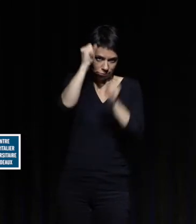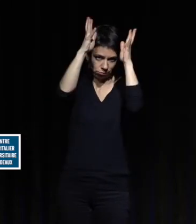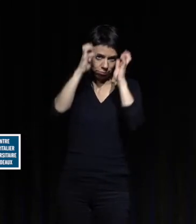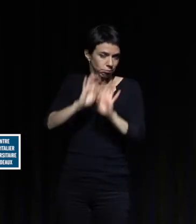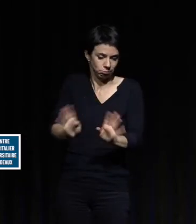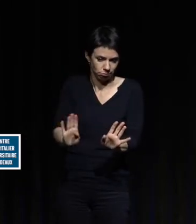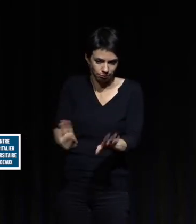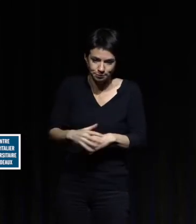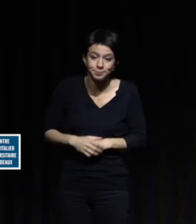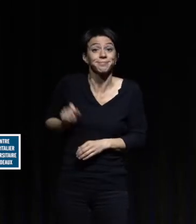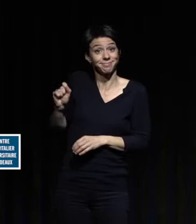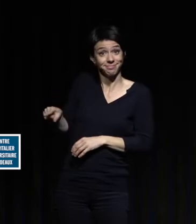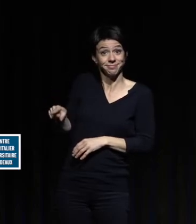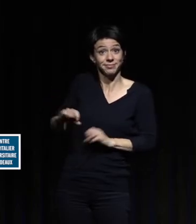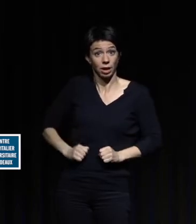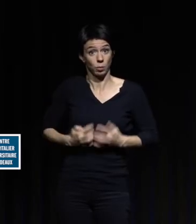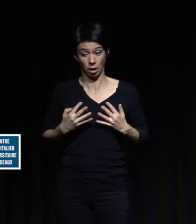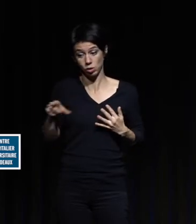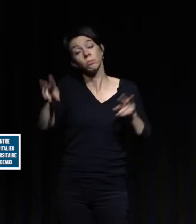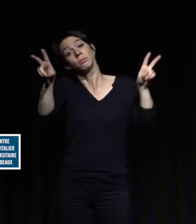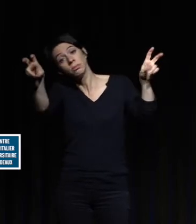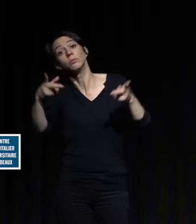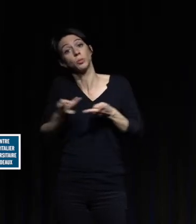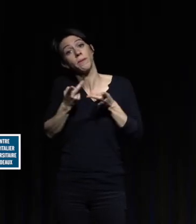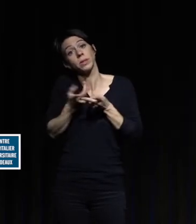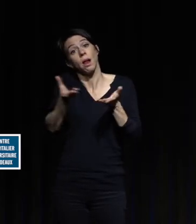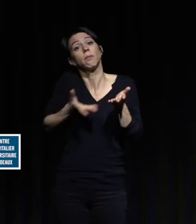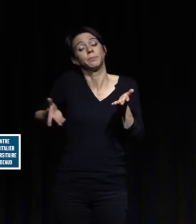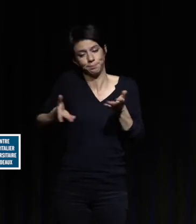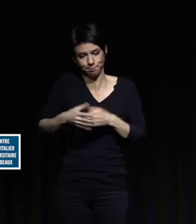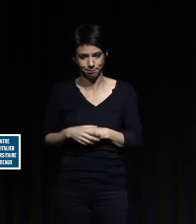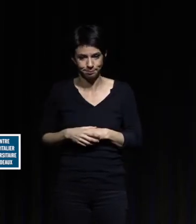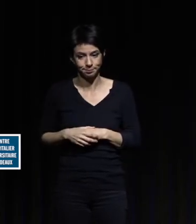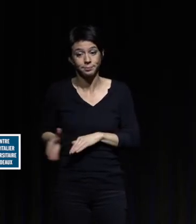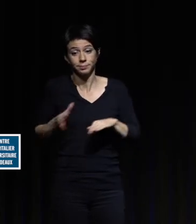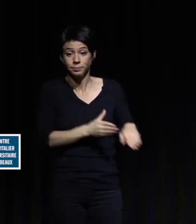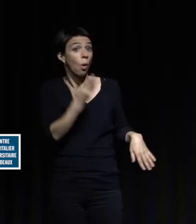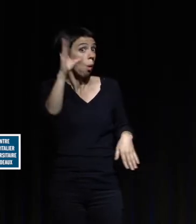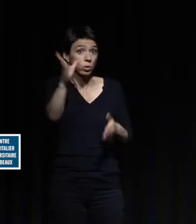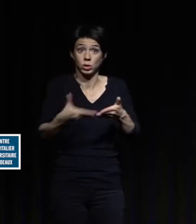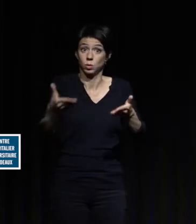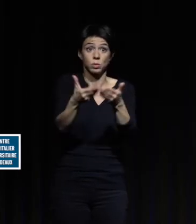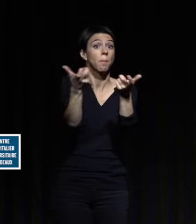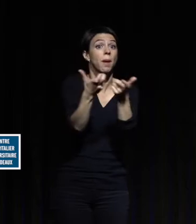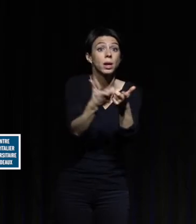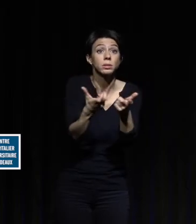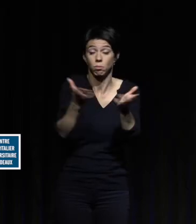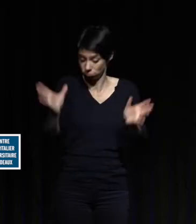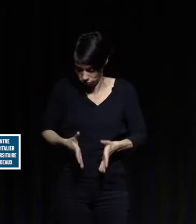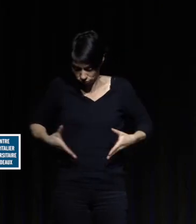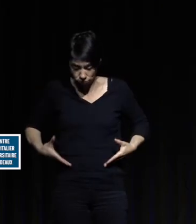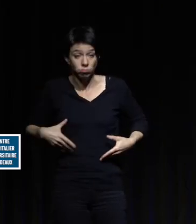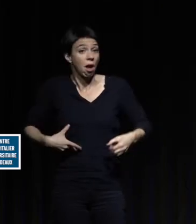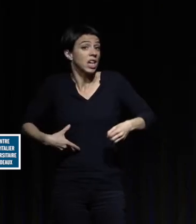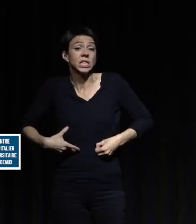l'endométriose. Ça, c'est une endométriose donc superficielle. Et puis, je vais me retrouver dans d'autres cas dans un kyste. Et si j'ai un kyste isolé, bah, soit je vais